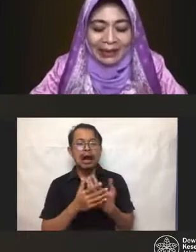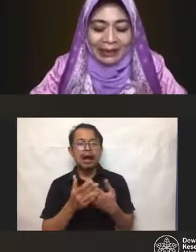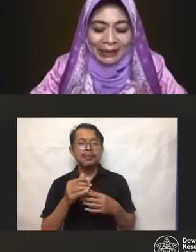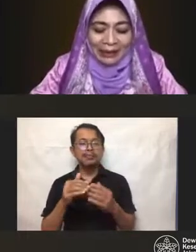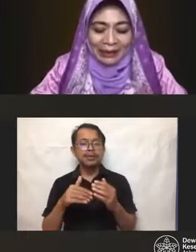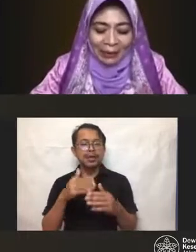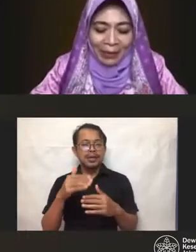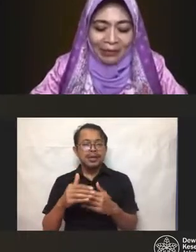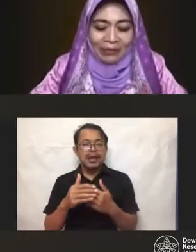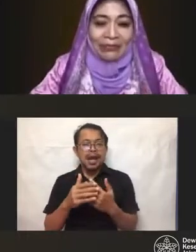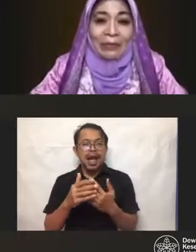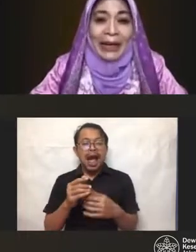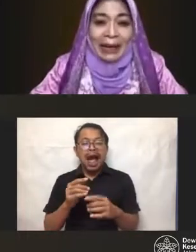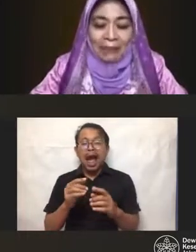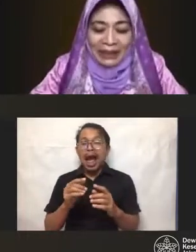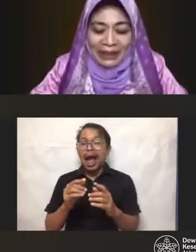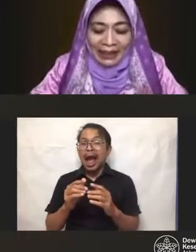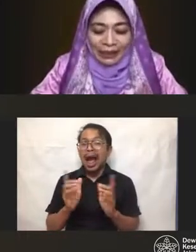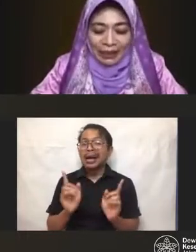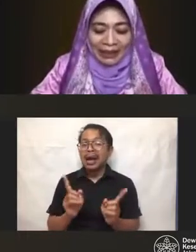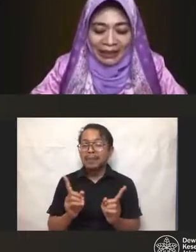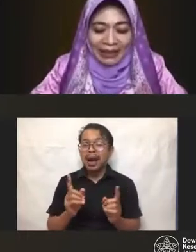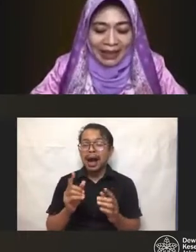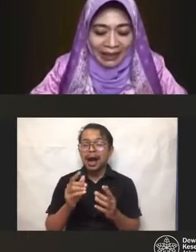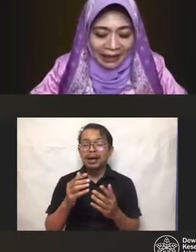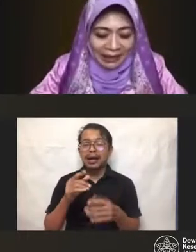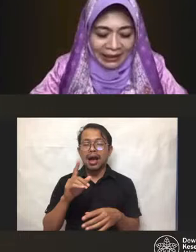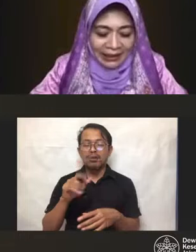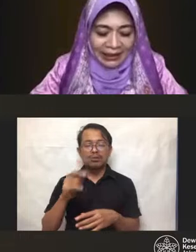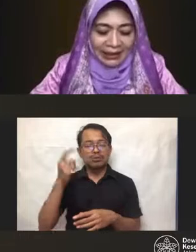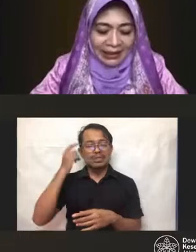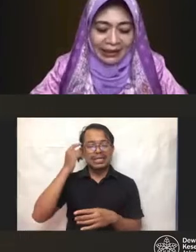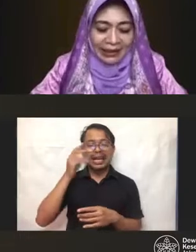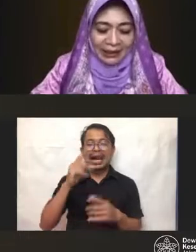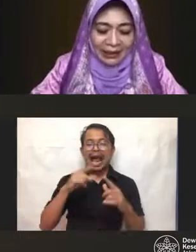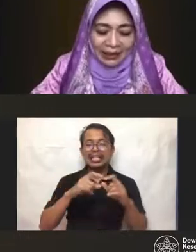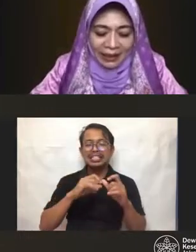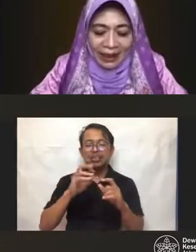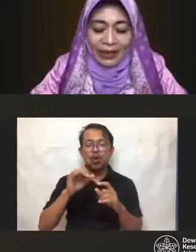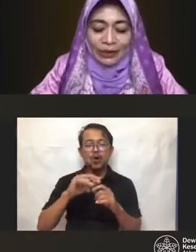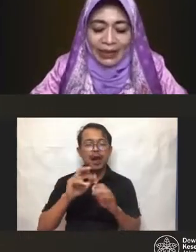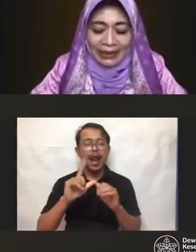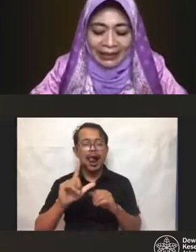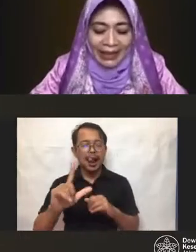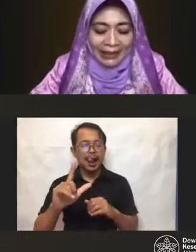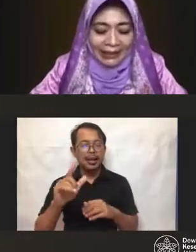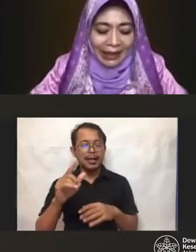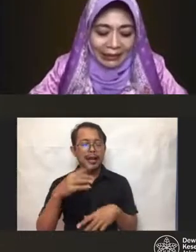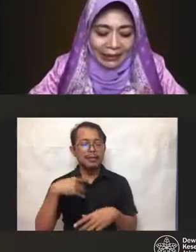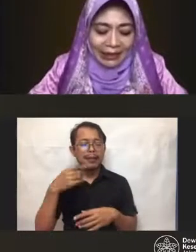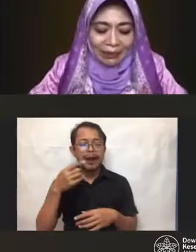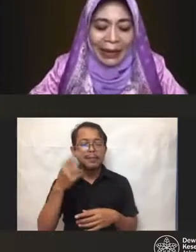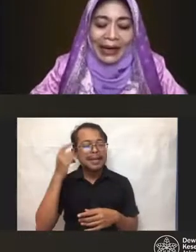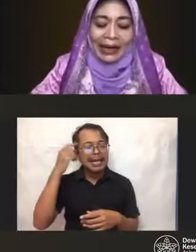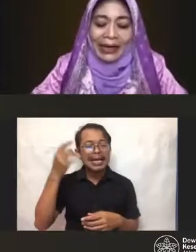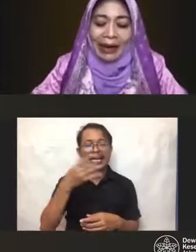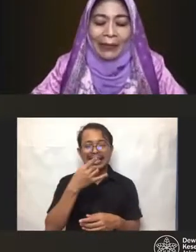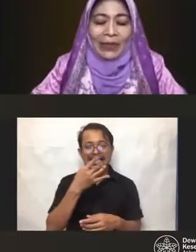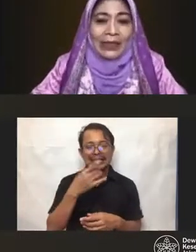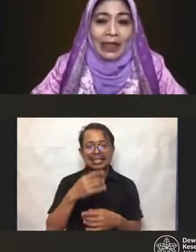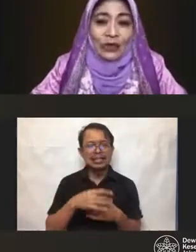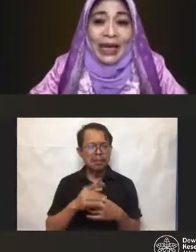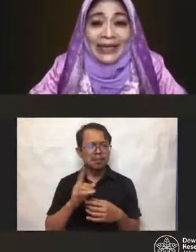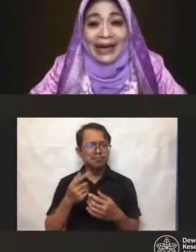yang memandang penting rasionalitas dan nalar kritis. Karena itu sangat sejalan dengan pandangan